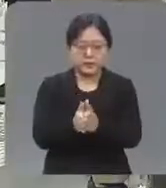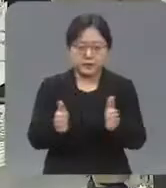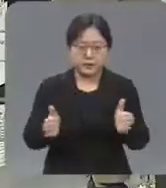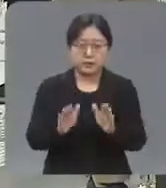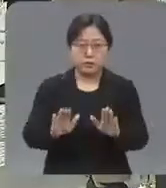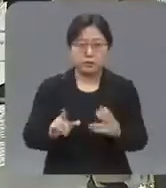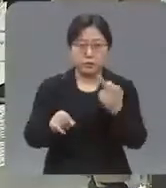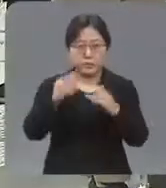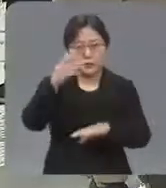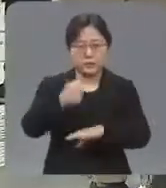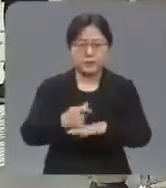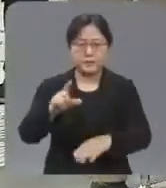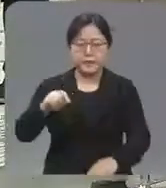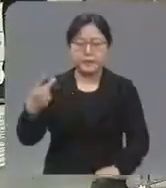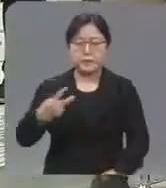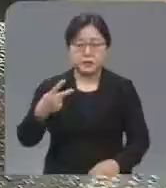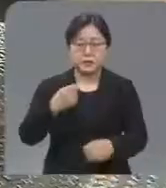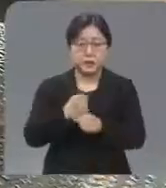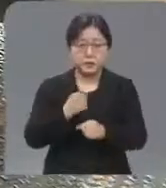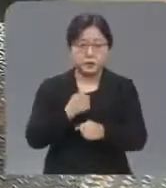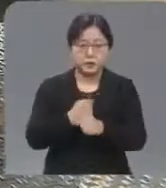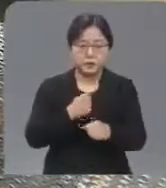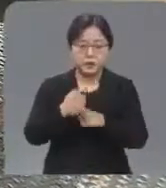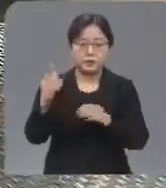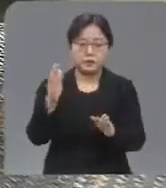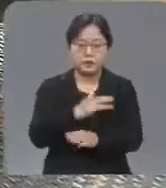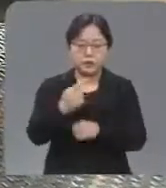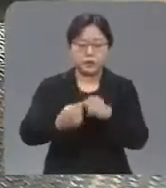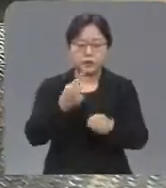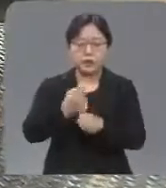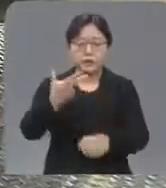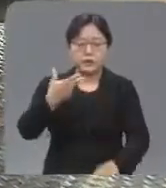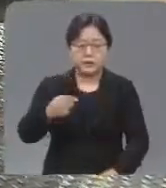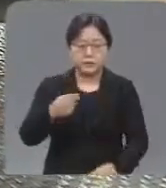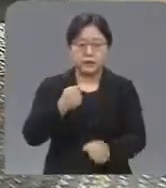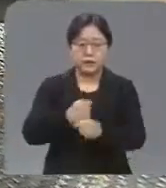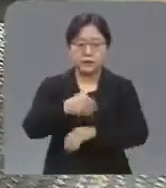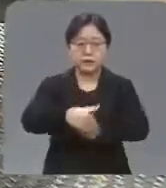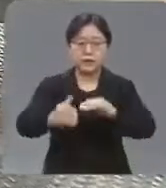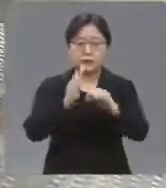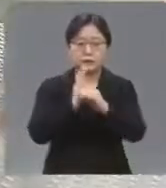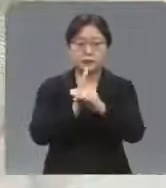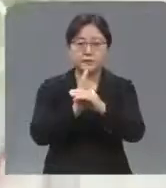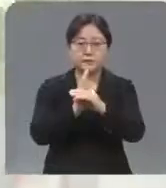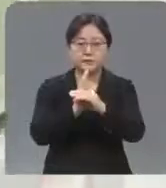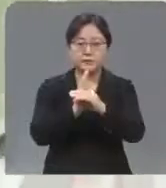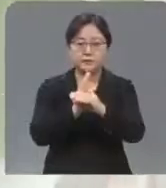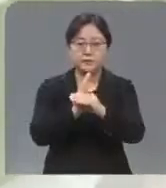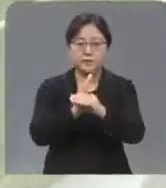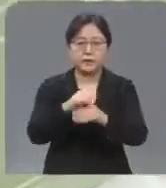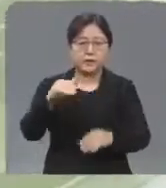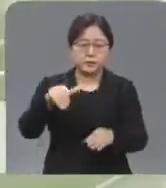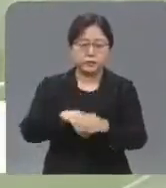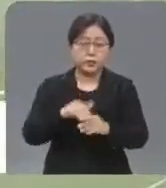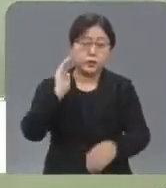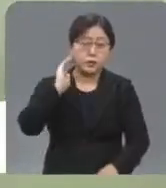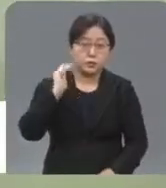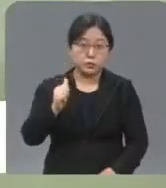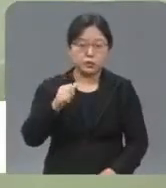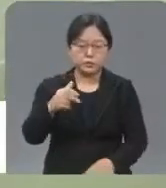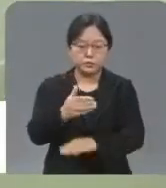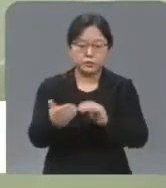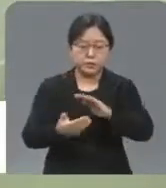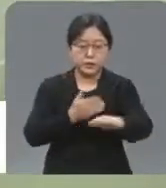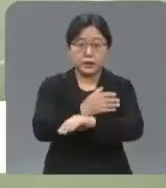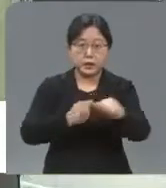올 연말까지 12,000대를 생산하고 내년부터 연간 7만 대를 생산한다는 계획입니다. 문재인 대통령을 포함해 사전